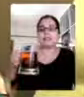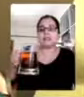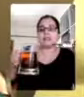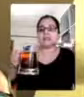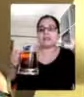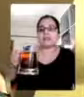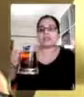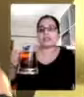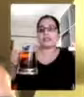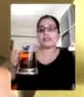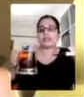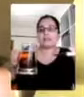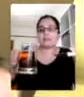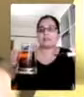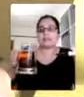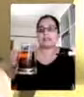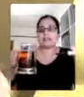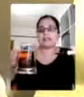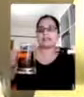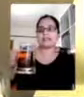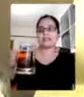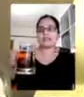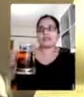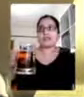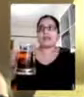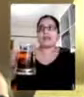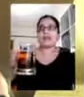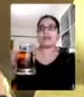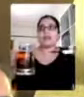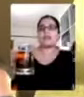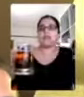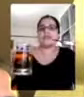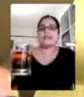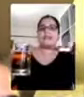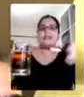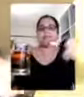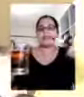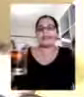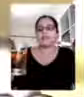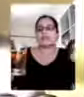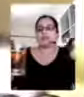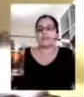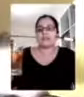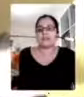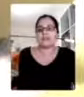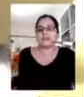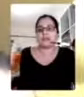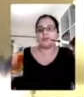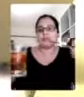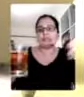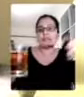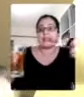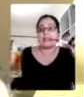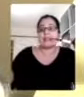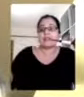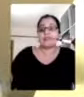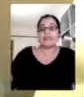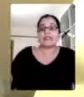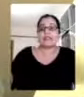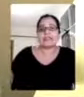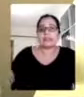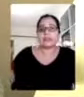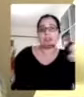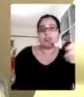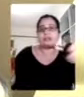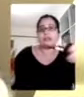Direkt arada alırken yurt dışından bu şekilde getirmeyi tercih ediyorum. Eğer çok özel tenekesini çok saklamak istediğim bir tütün değilse. Çünkü